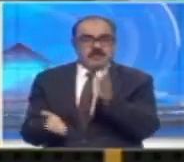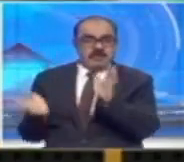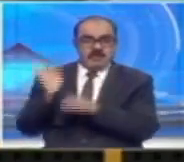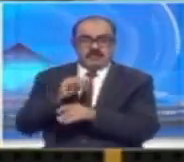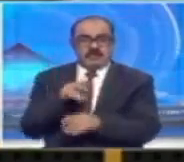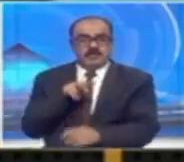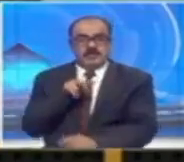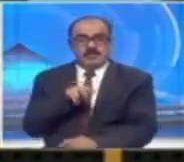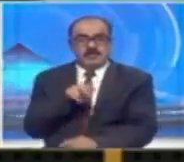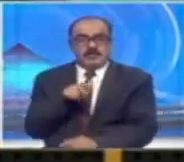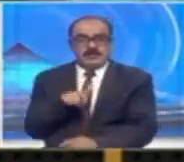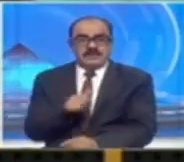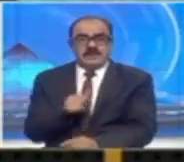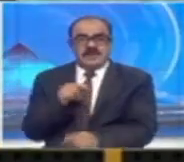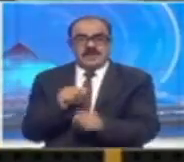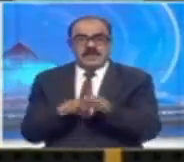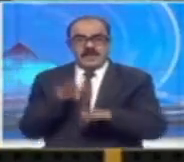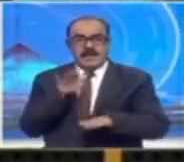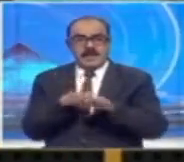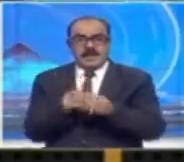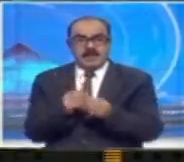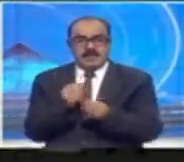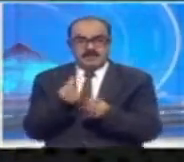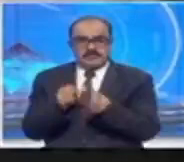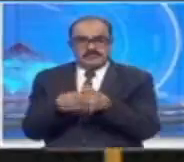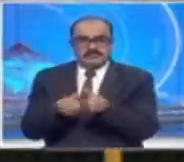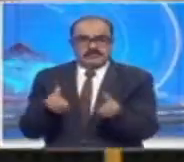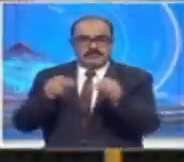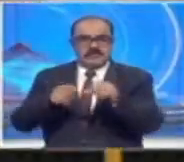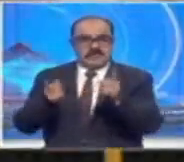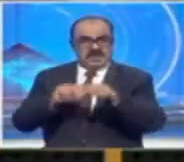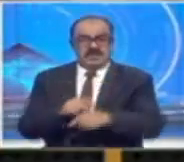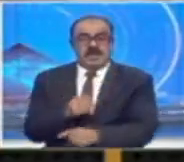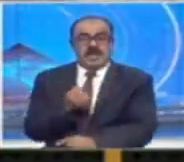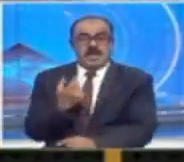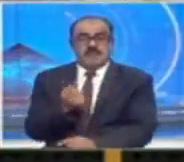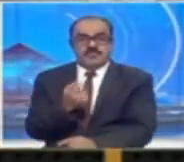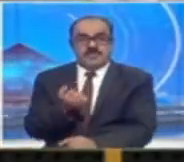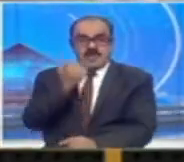من 68.5 كيلوغرام من مخدر الاستروكس، وعدد